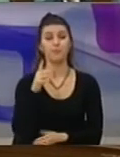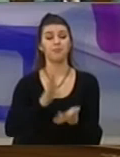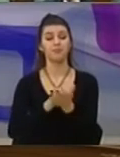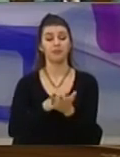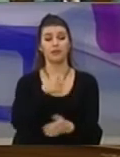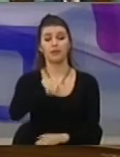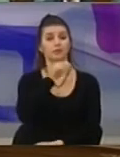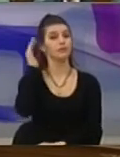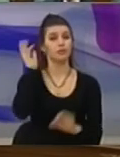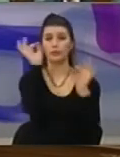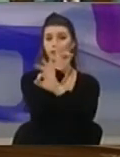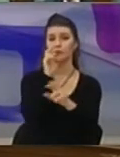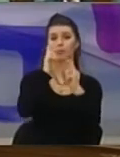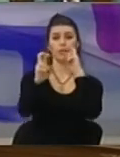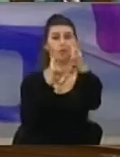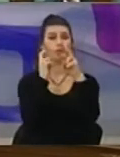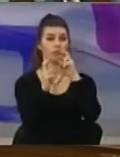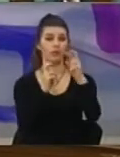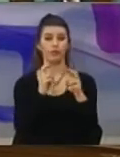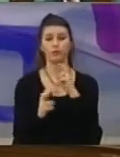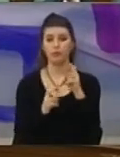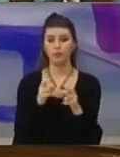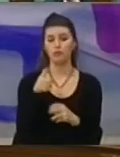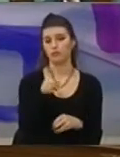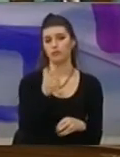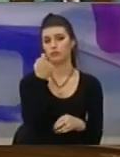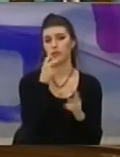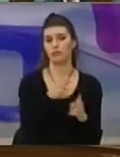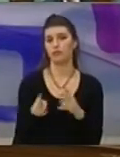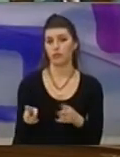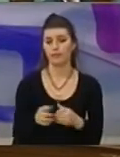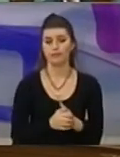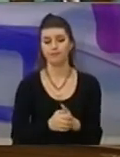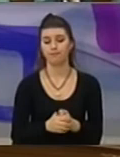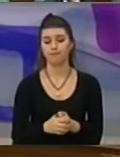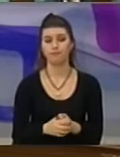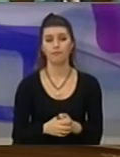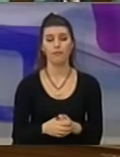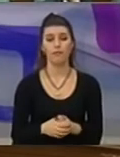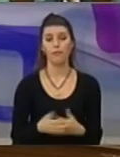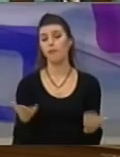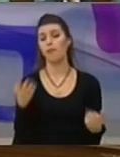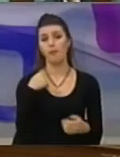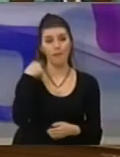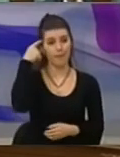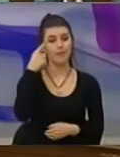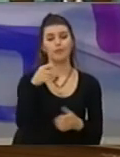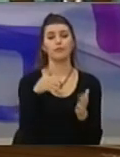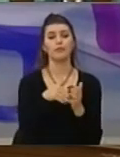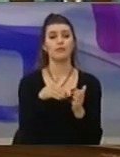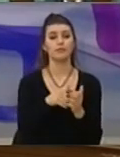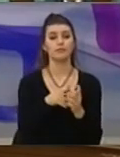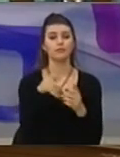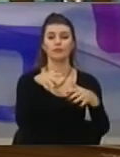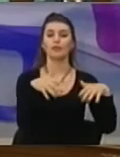përgjigjej observimeve veç e veç të deputetve. Prandaj, përpjekja për ta